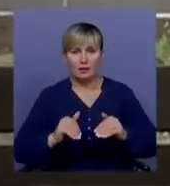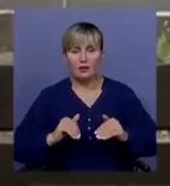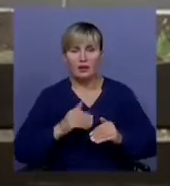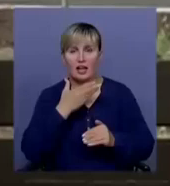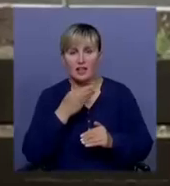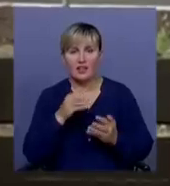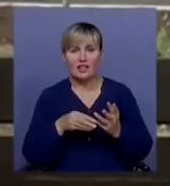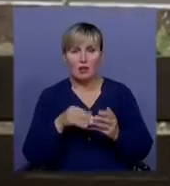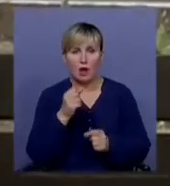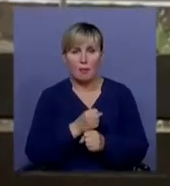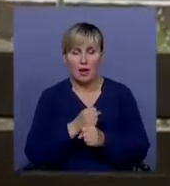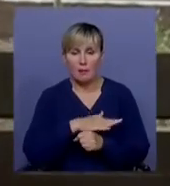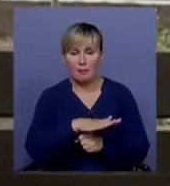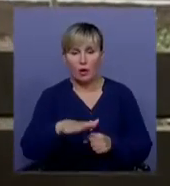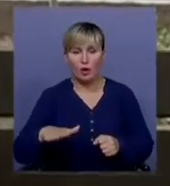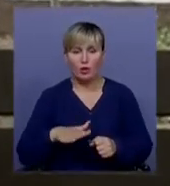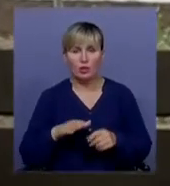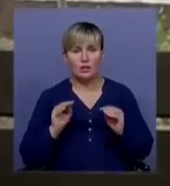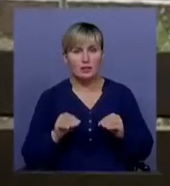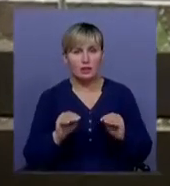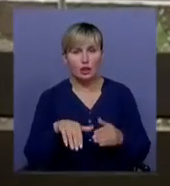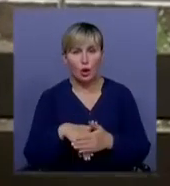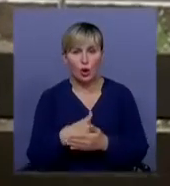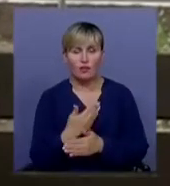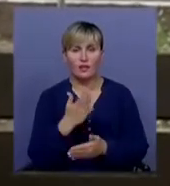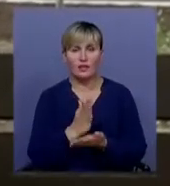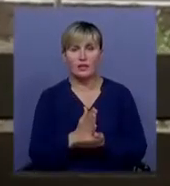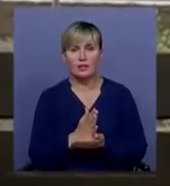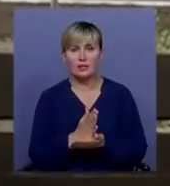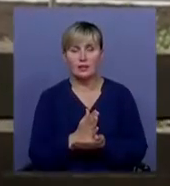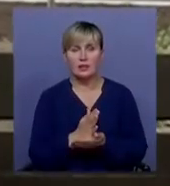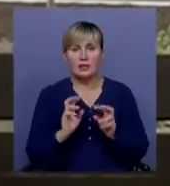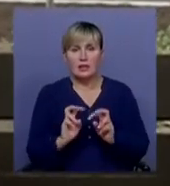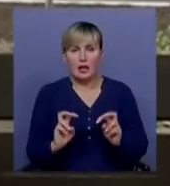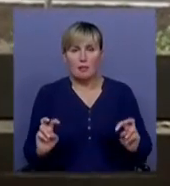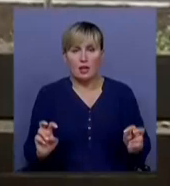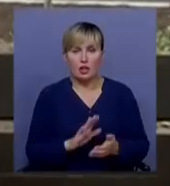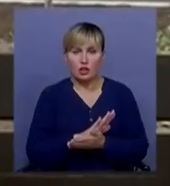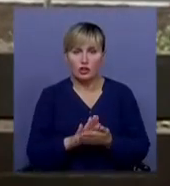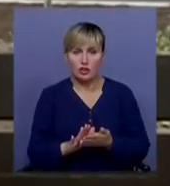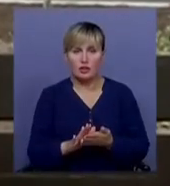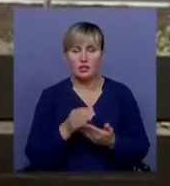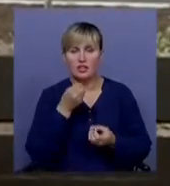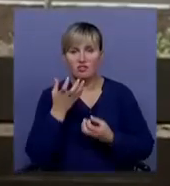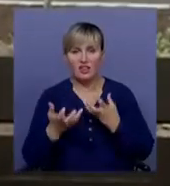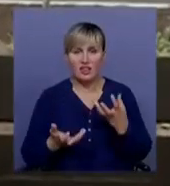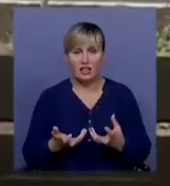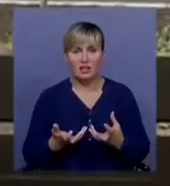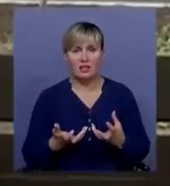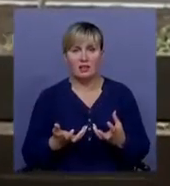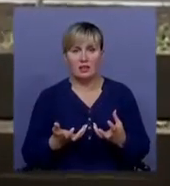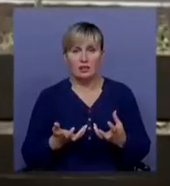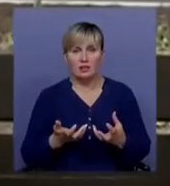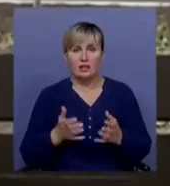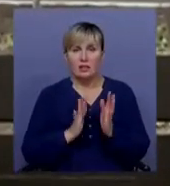землю обработали. Саженцы новые, замечаю кое-где. Скамейки чистые, уютно, цветы, прям